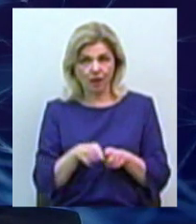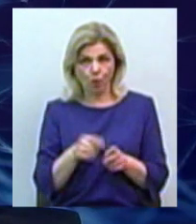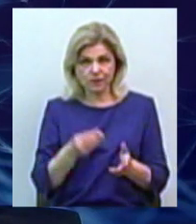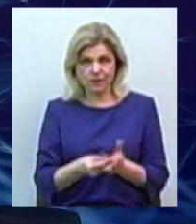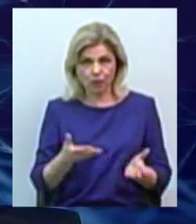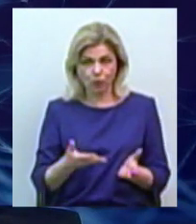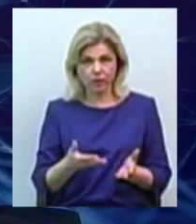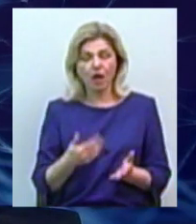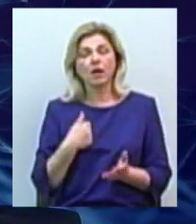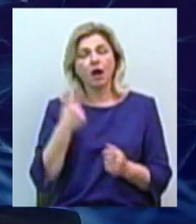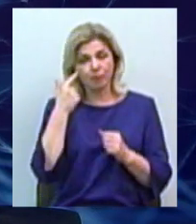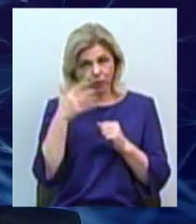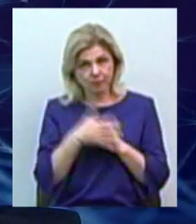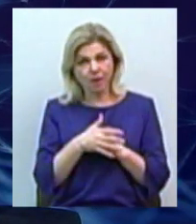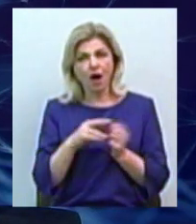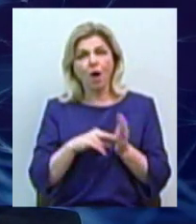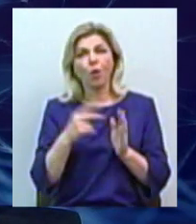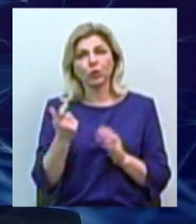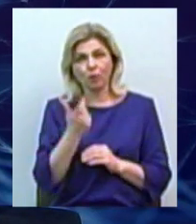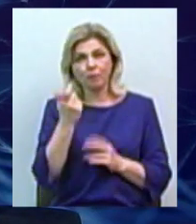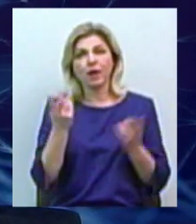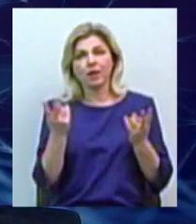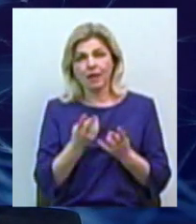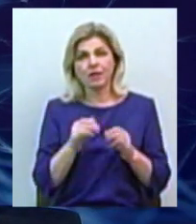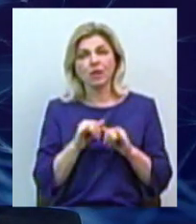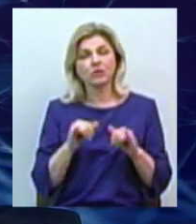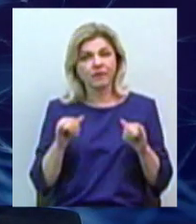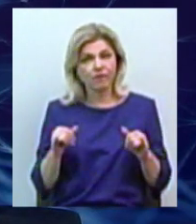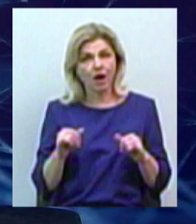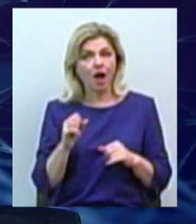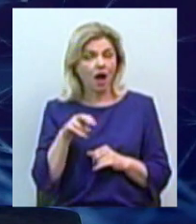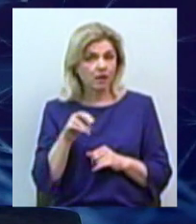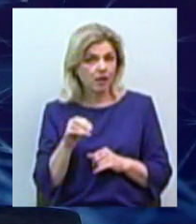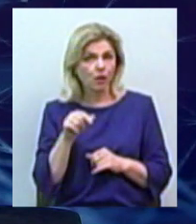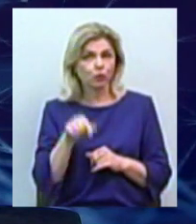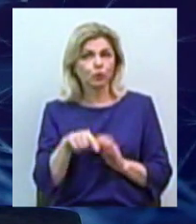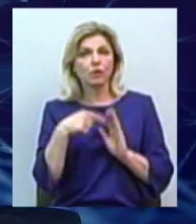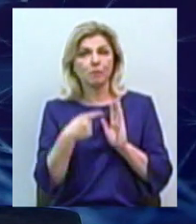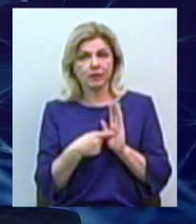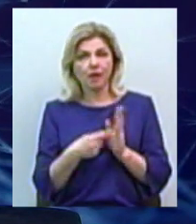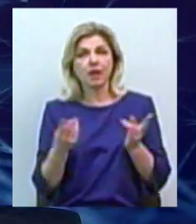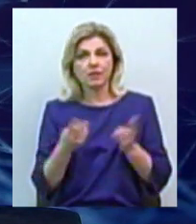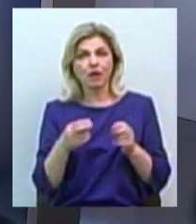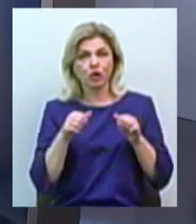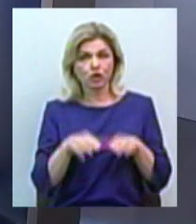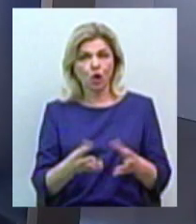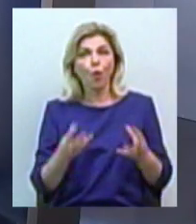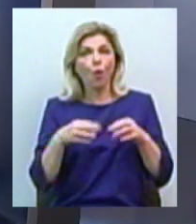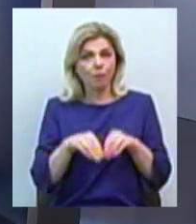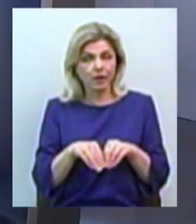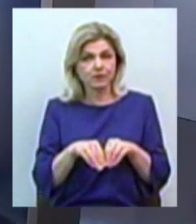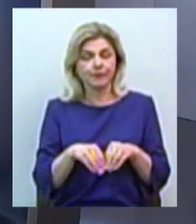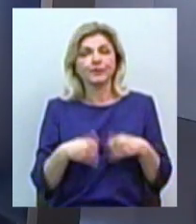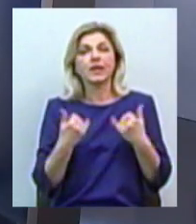потрібно розвивати, перевалку можливо збільшувати, але тут питання необхідно вирішувати в комплексі. Сьогодні